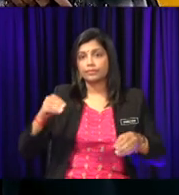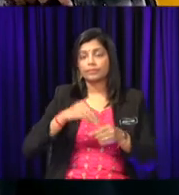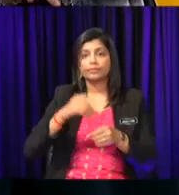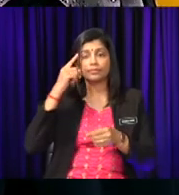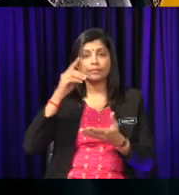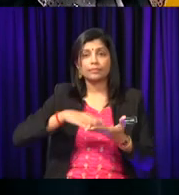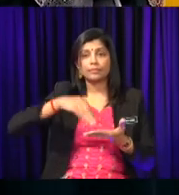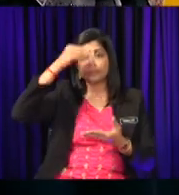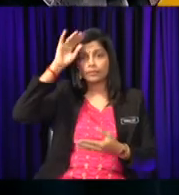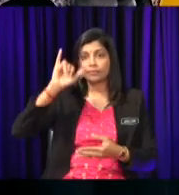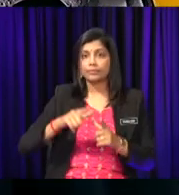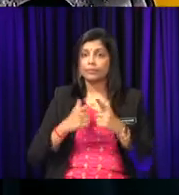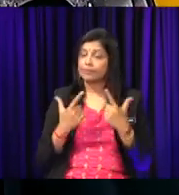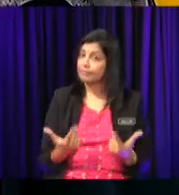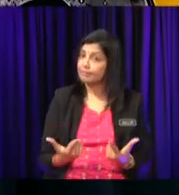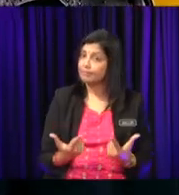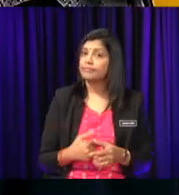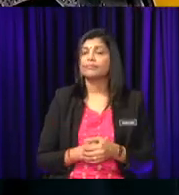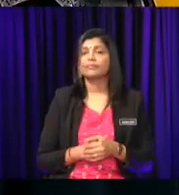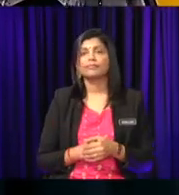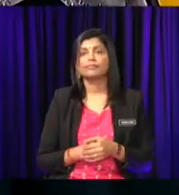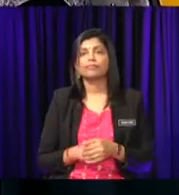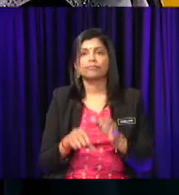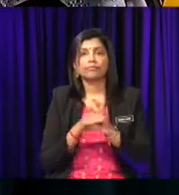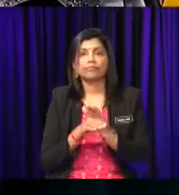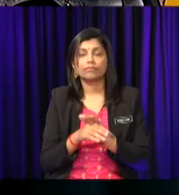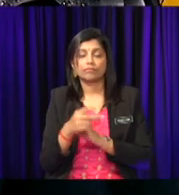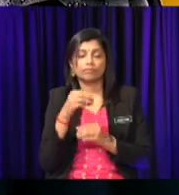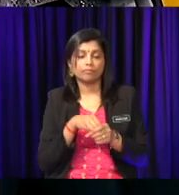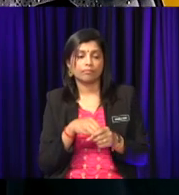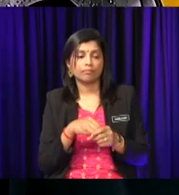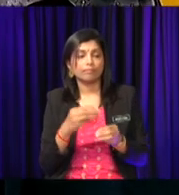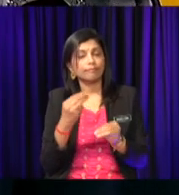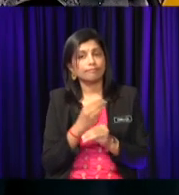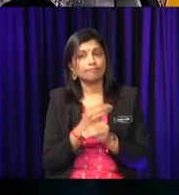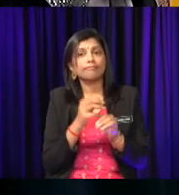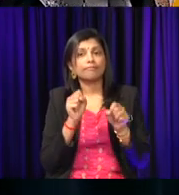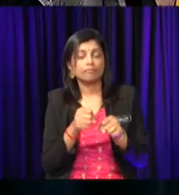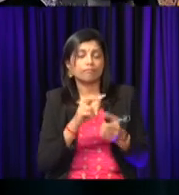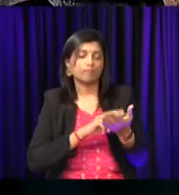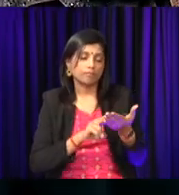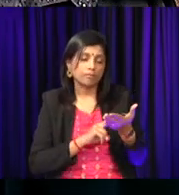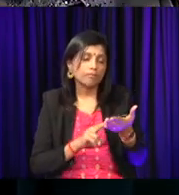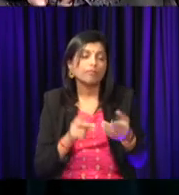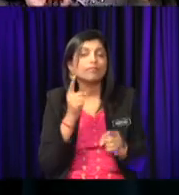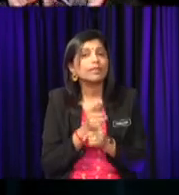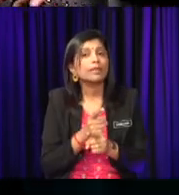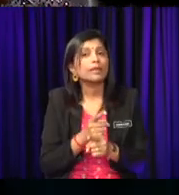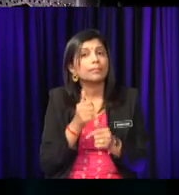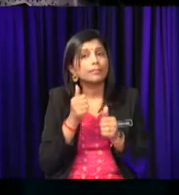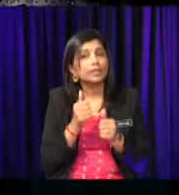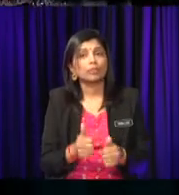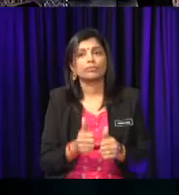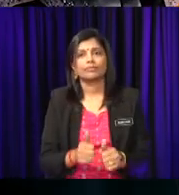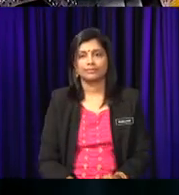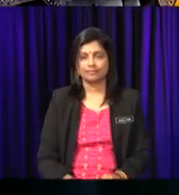kalaulah murid ingin membentangkan sesuatu dalam subjek atau pematup pelajaran sains mereka boleh aplikasikan teknik bacaan